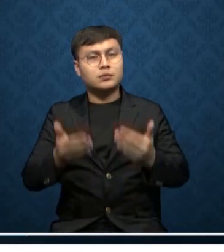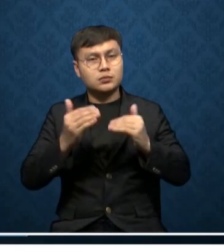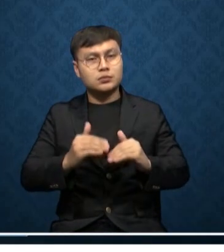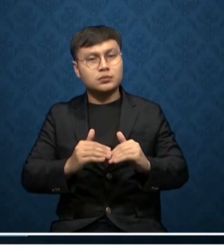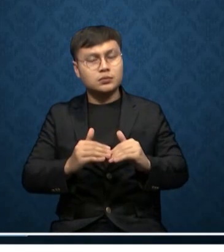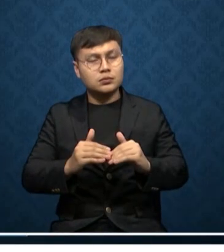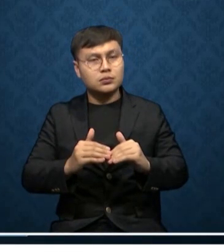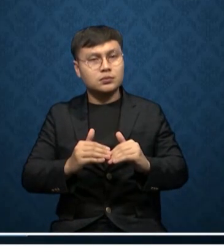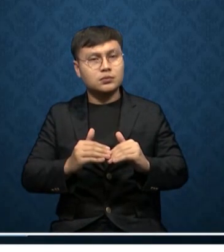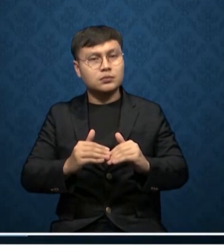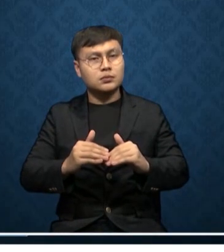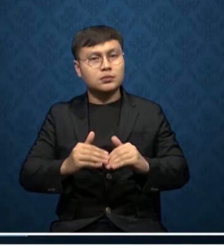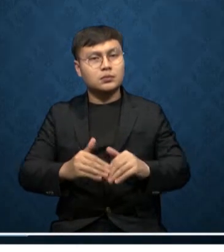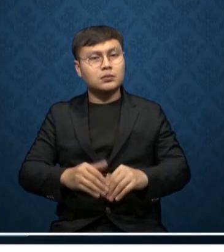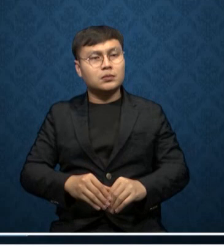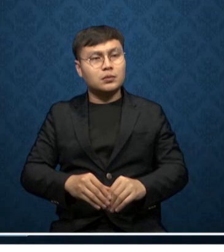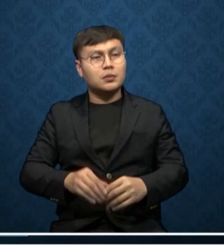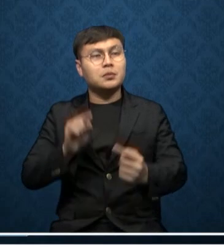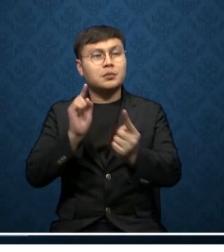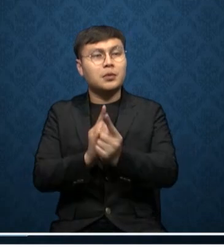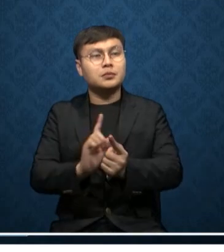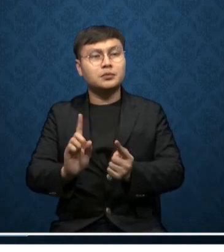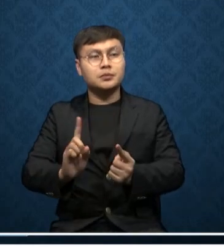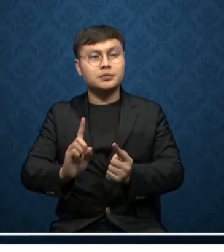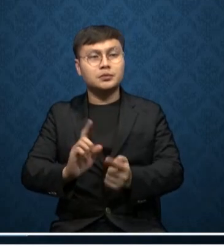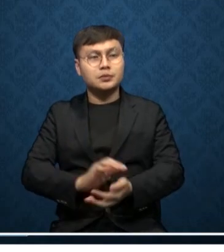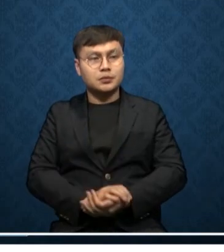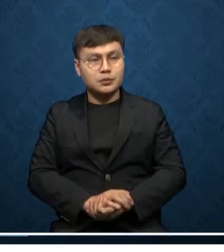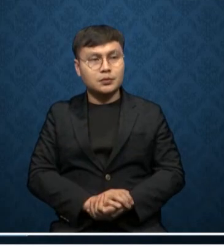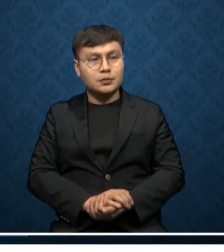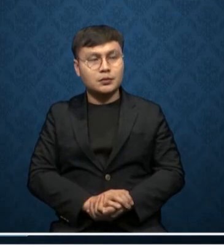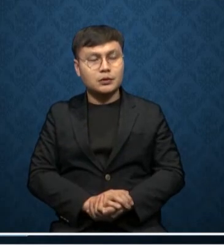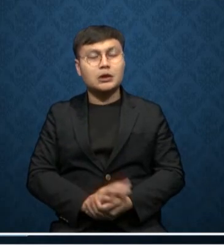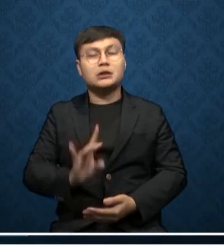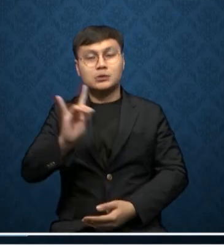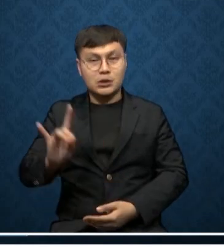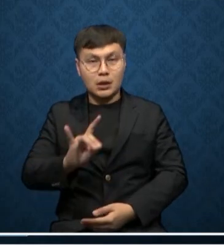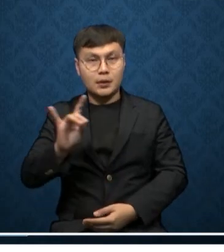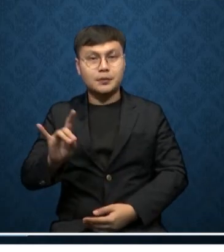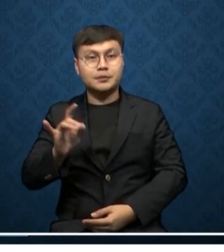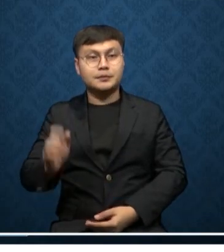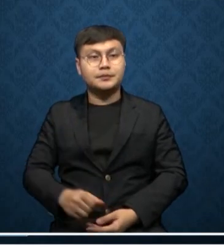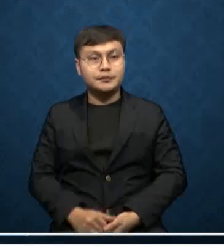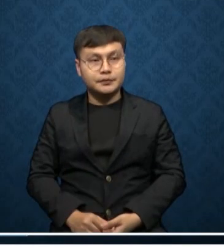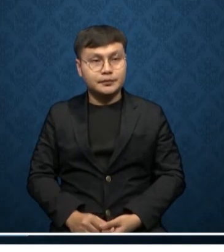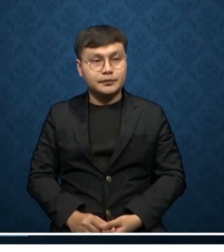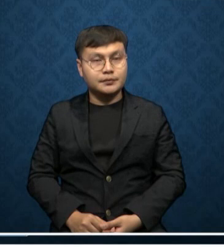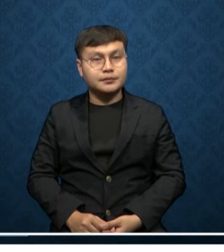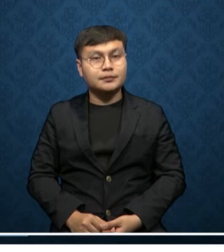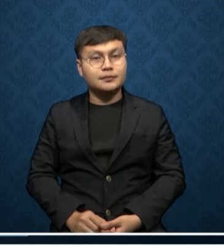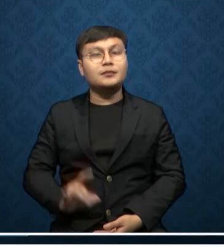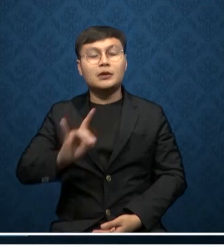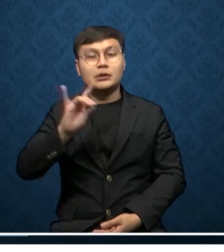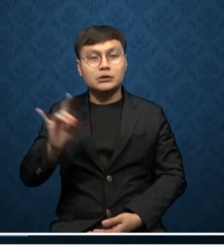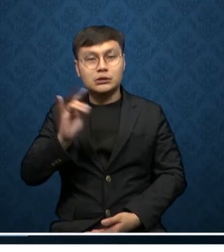สัตว์จากโครงการที่เราติดตามเนี่ยพบว่ามีการดำเนินการทั้งสัตว์พื้นเมืองนะครับมียกระดับแต่สิ่งที่สำคัญมากที่สุดคือการยก